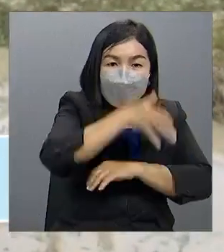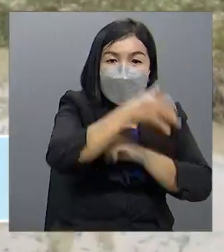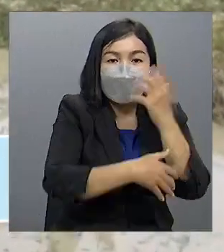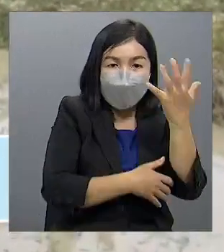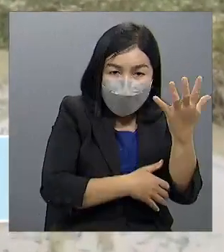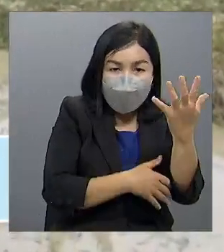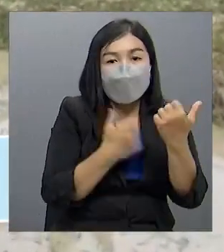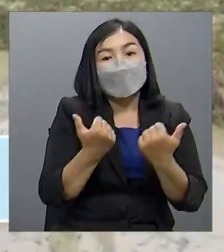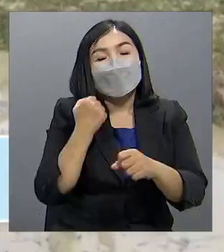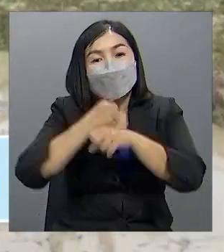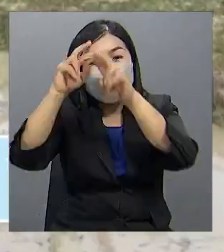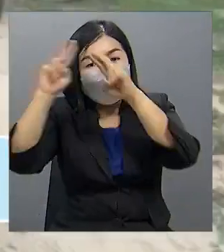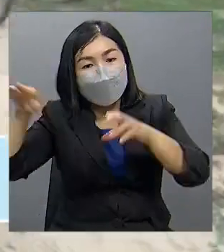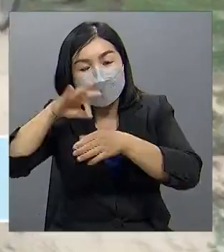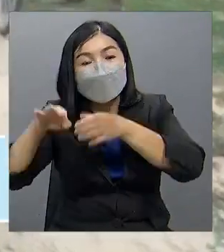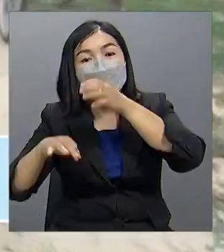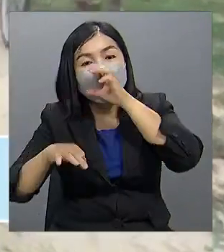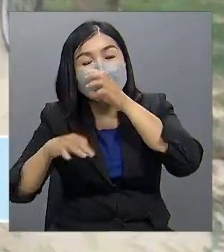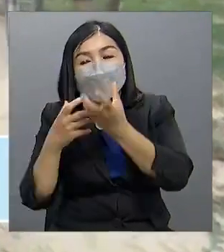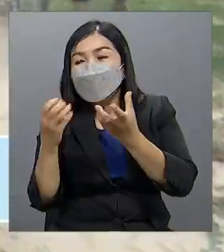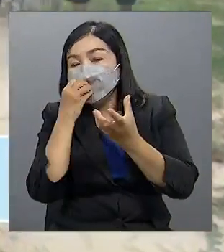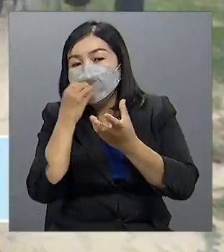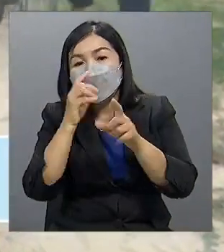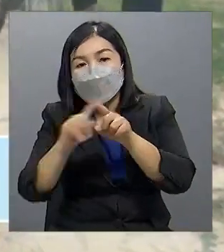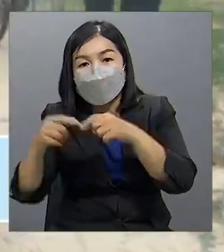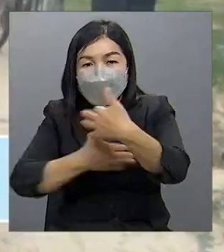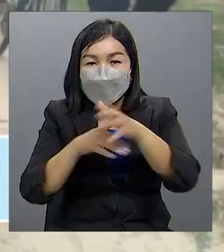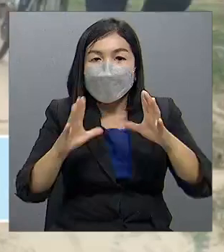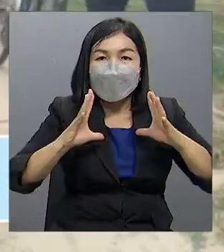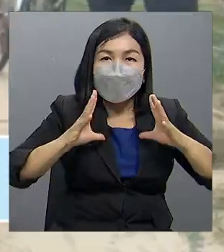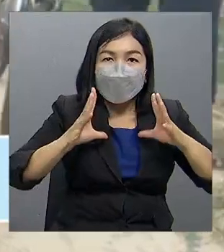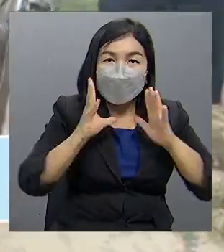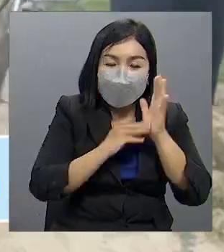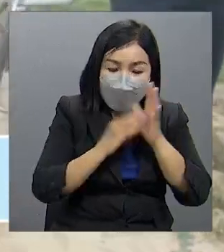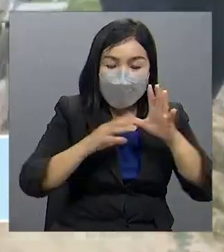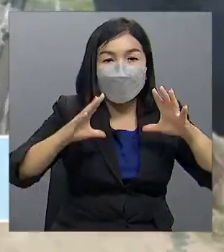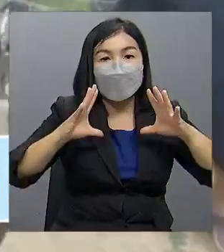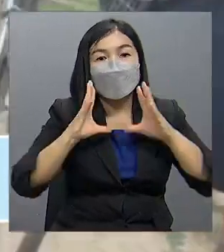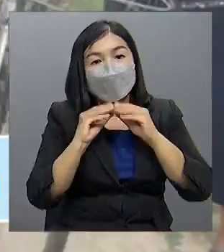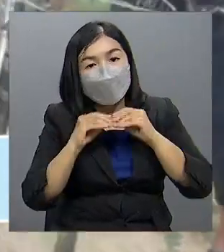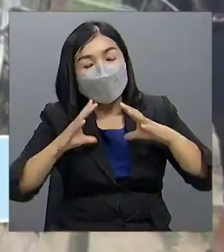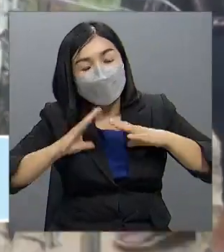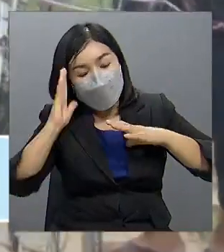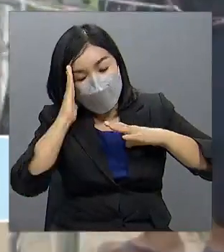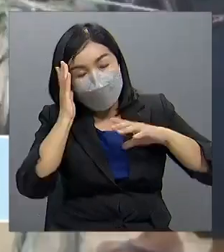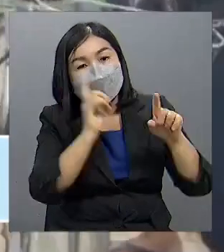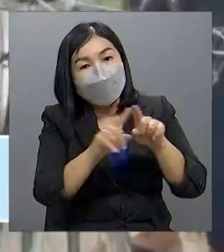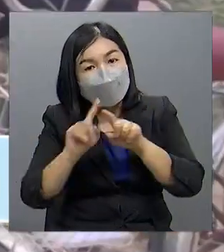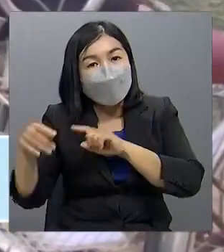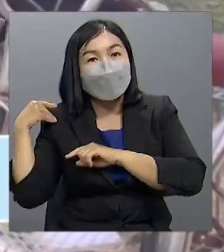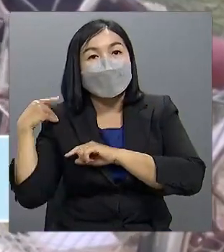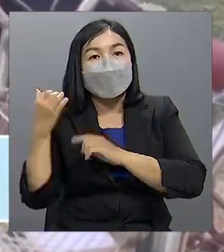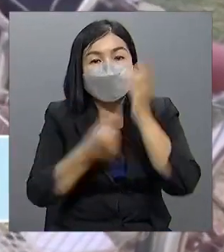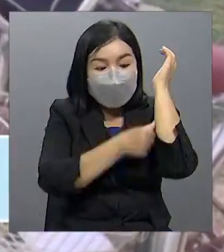าเฟ่ขายเครื่องดื่มและอาหารห้องประชุมอบรมสัมมนาและโฮมสเตย์ส่วนที่เหลือมีทั้งทุ่งนาหนองน้ำแล้ว